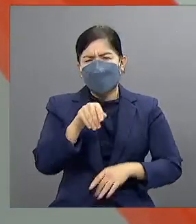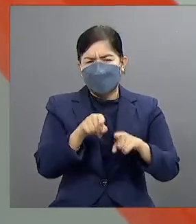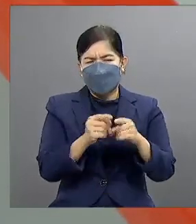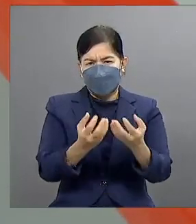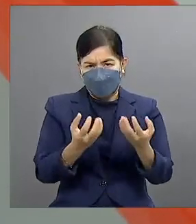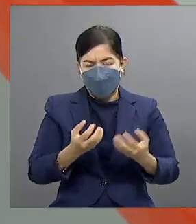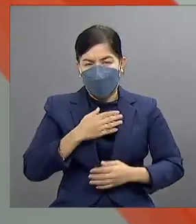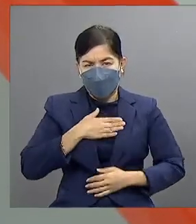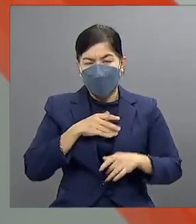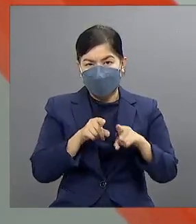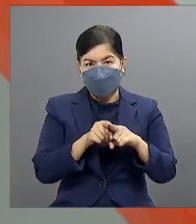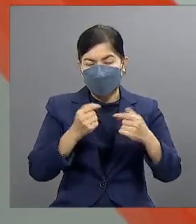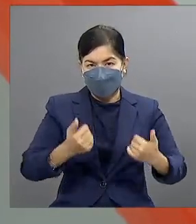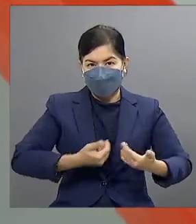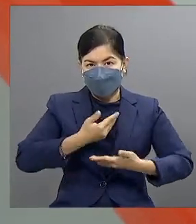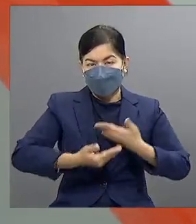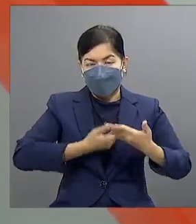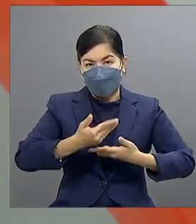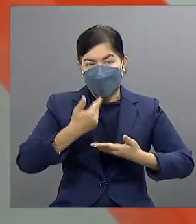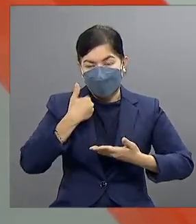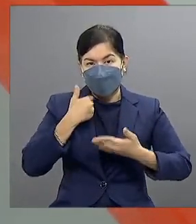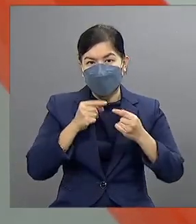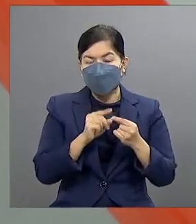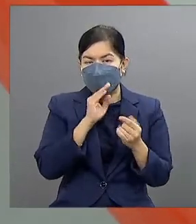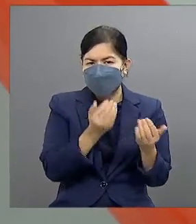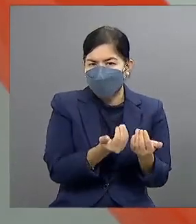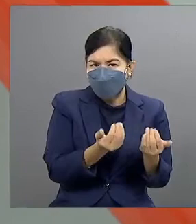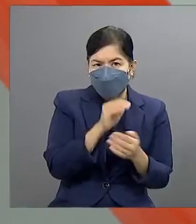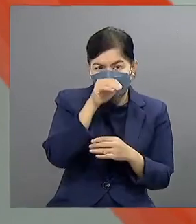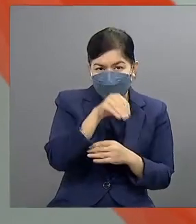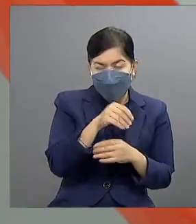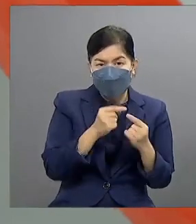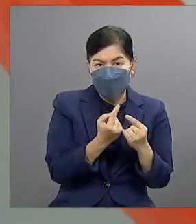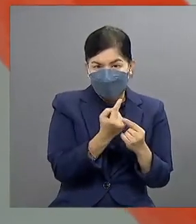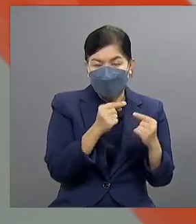ายกันอยู่ถูกต้องตามกฎหมายลูกช้างตัวเล็กๆตัวละ 1-2 ล้านบาทเลยทีเดียวนะครับ